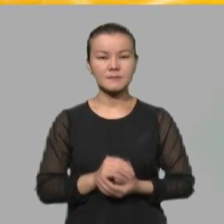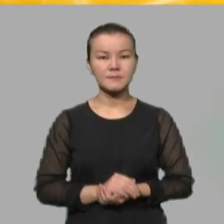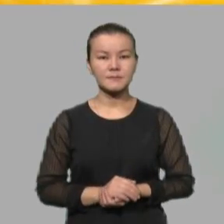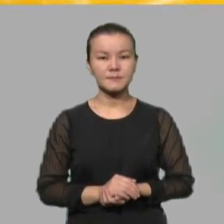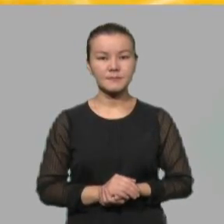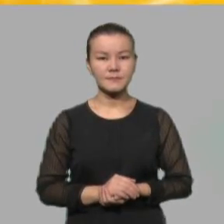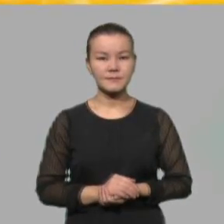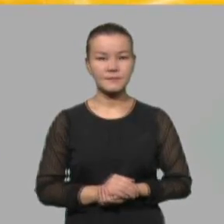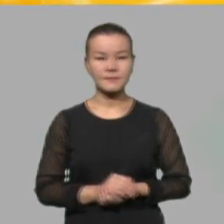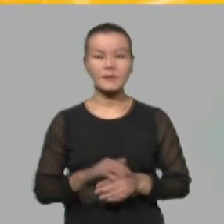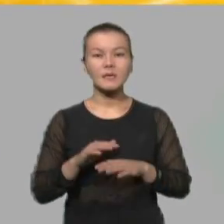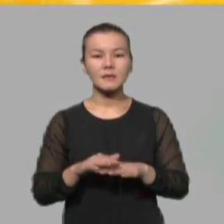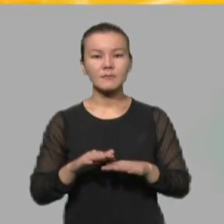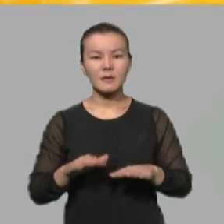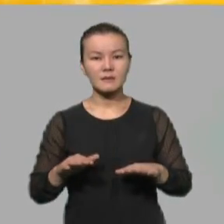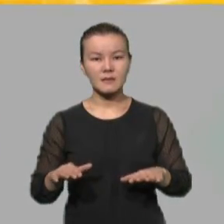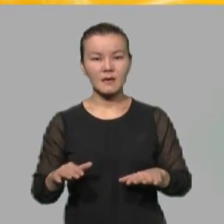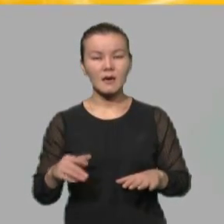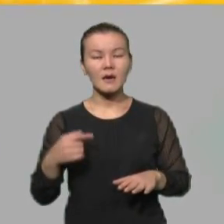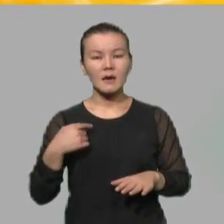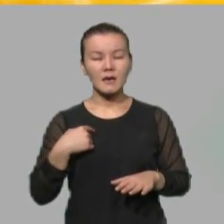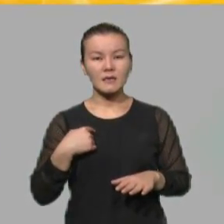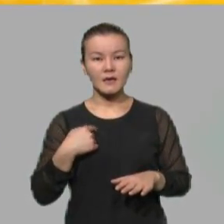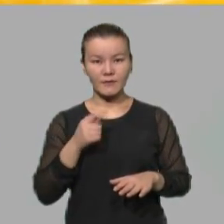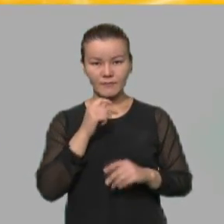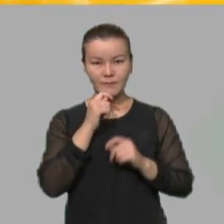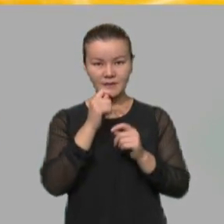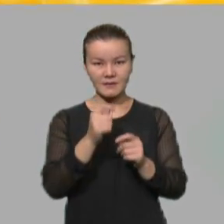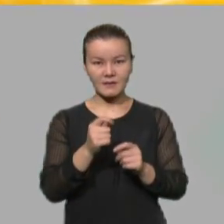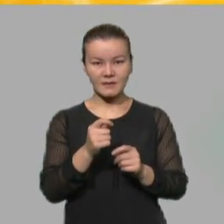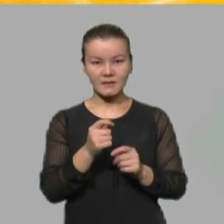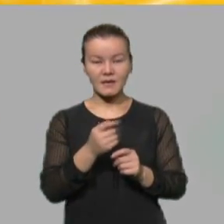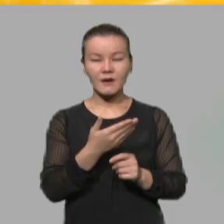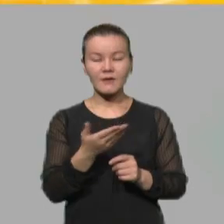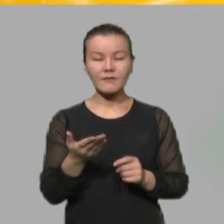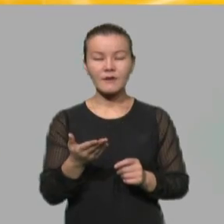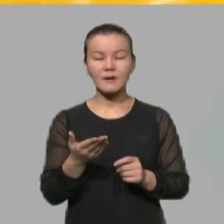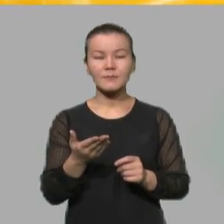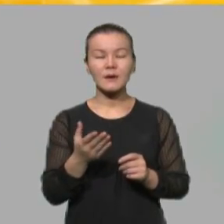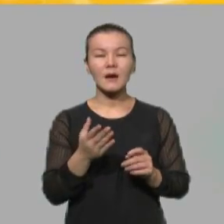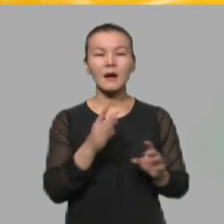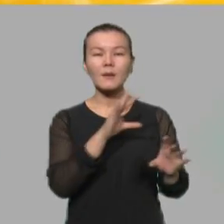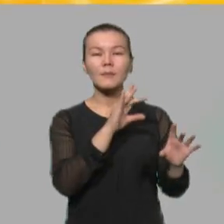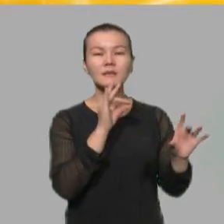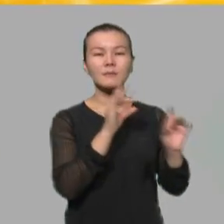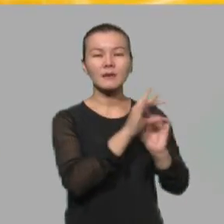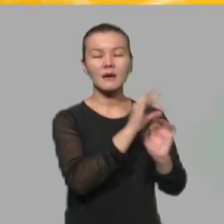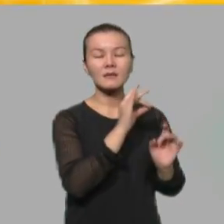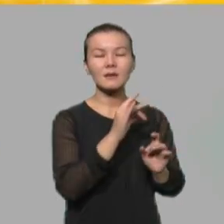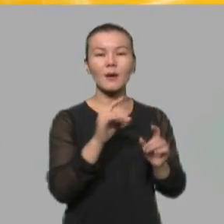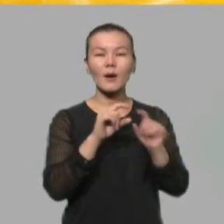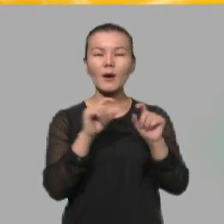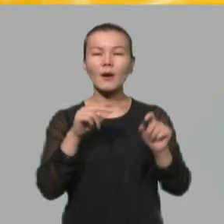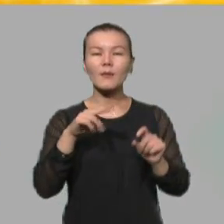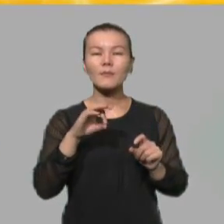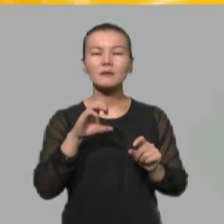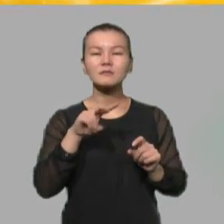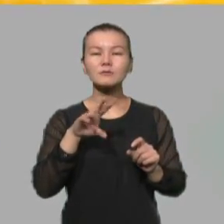Молодцы! Ребята, я в подарок вам подобрала пословицы и